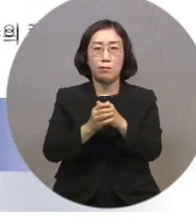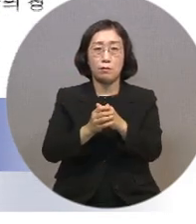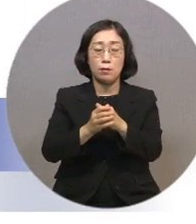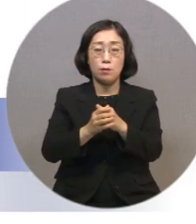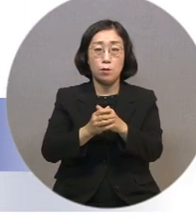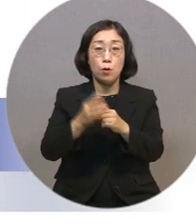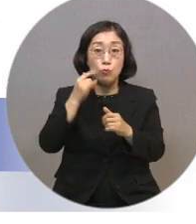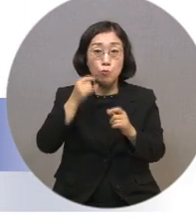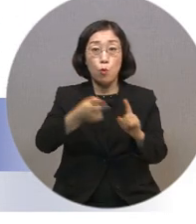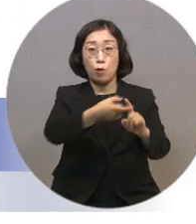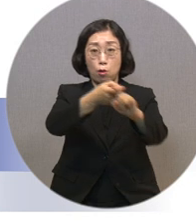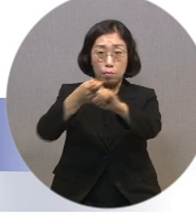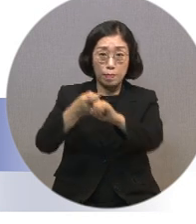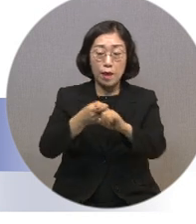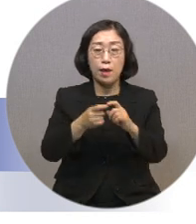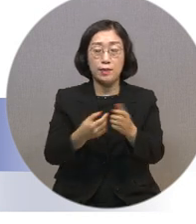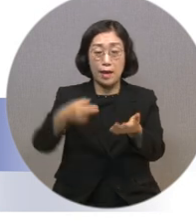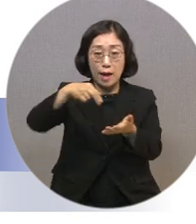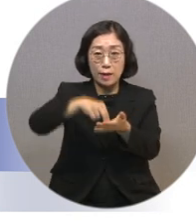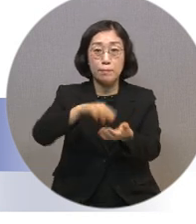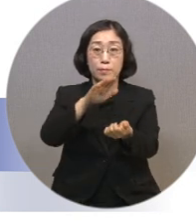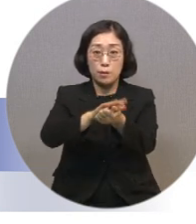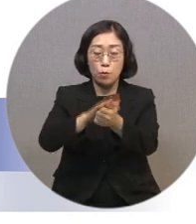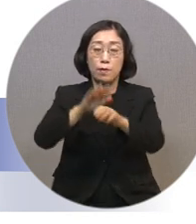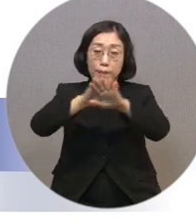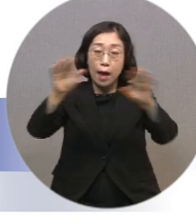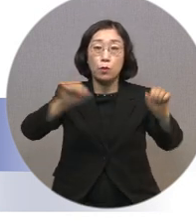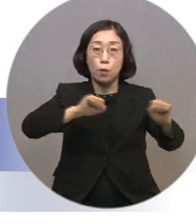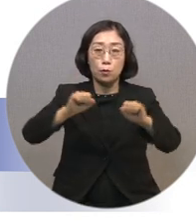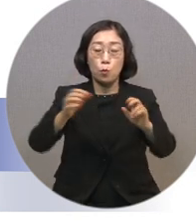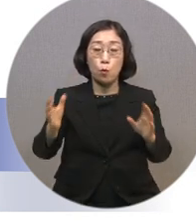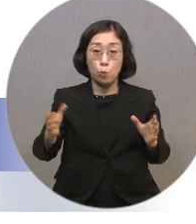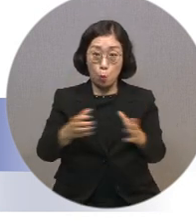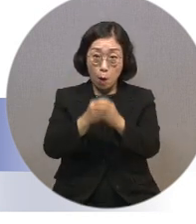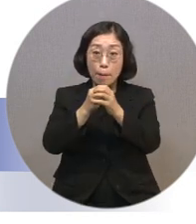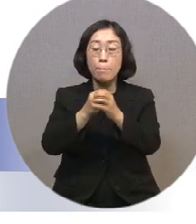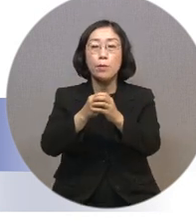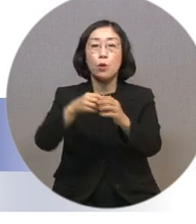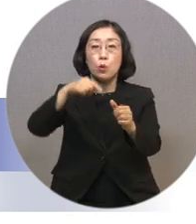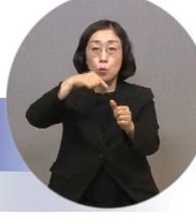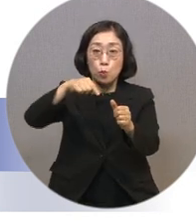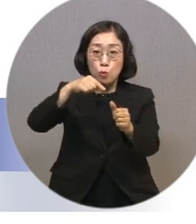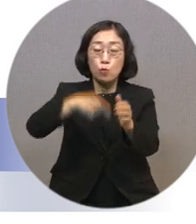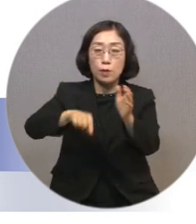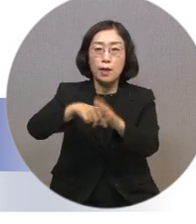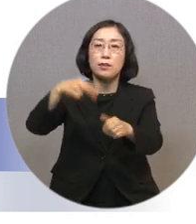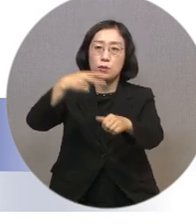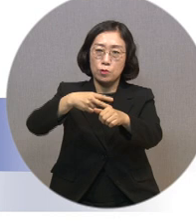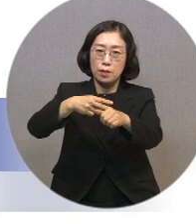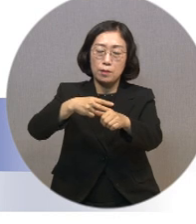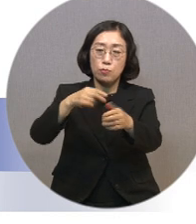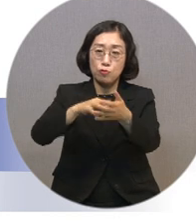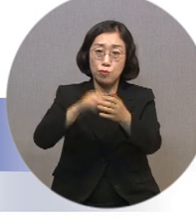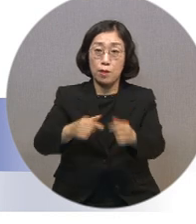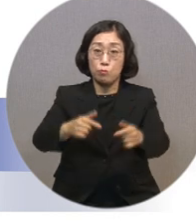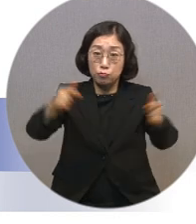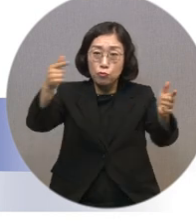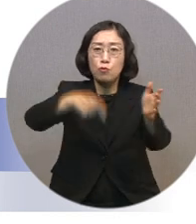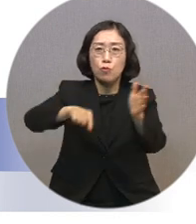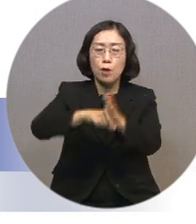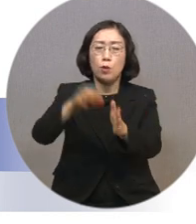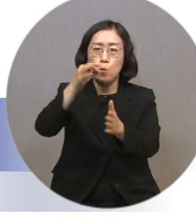연대는 장애인 자립지원 사업과 주간 활동 통합 교육을 위한이 특수 교원 증원 등의 예산 증액을